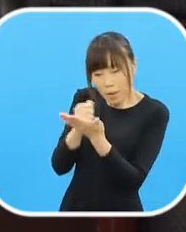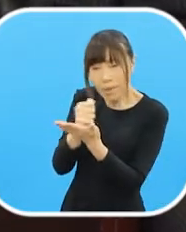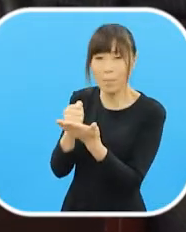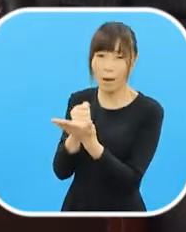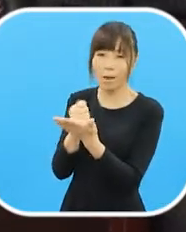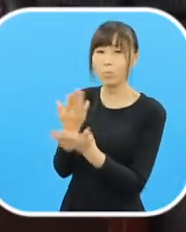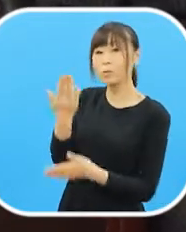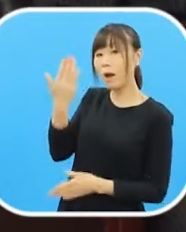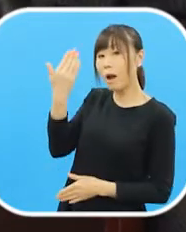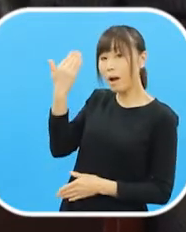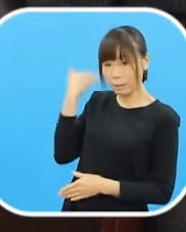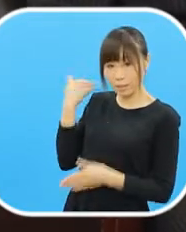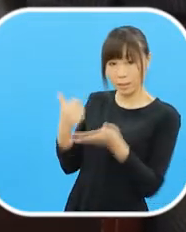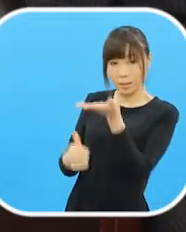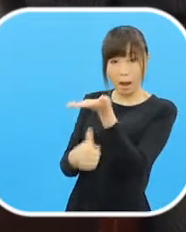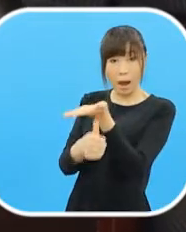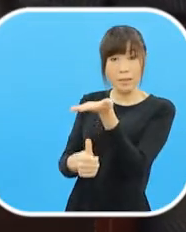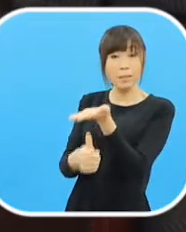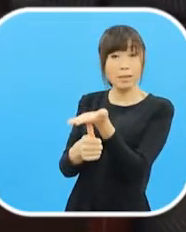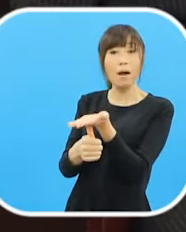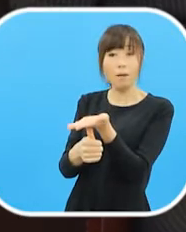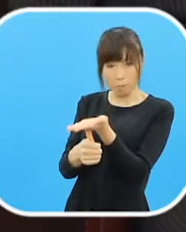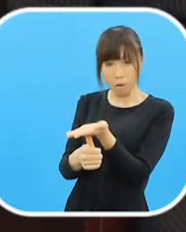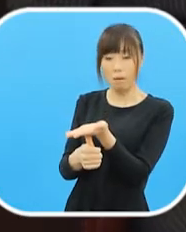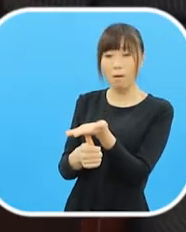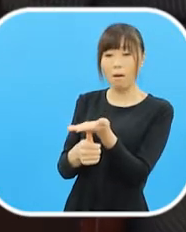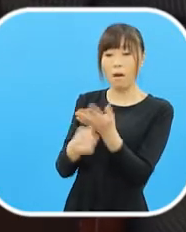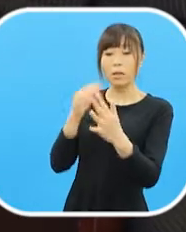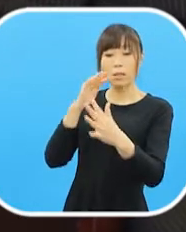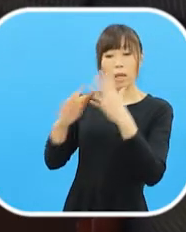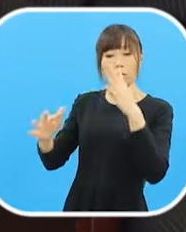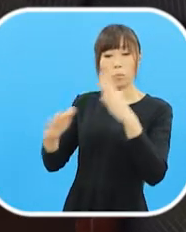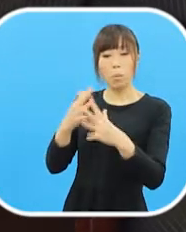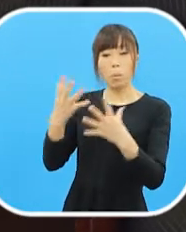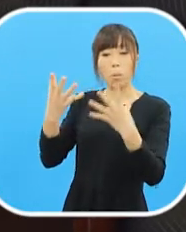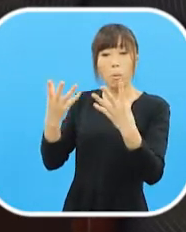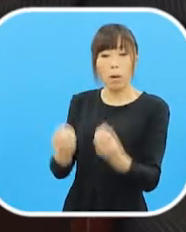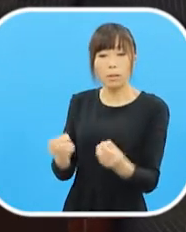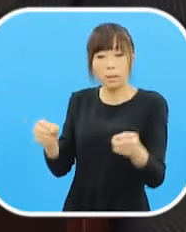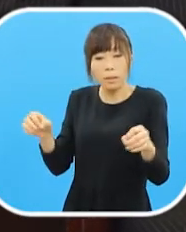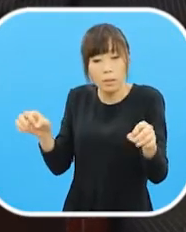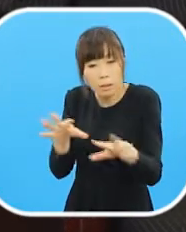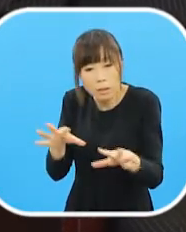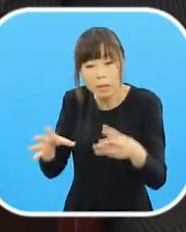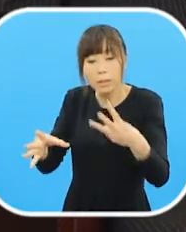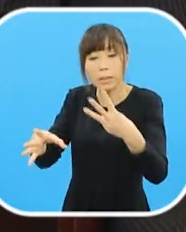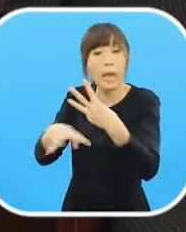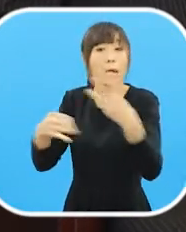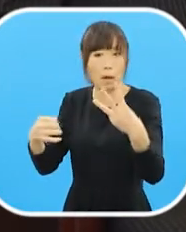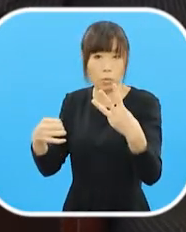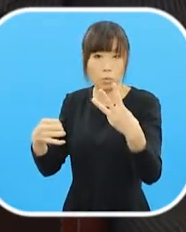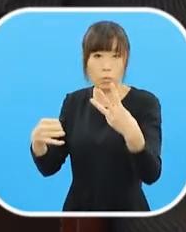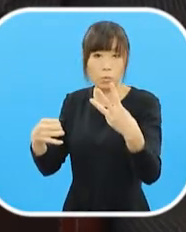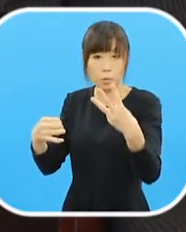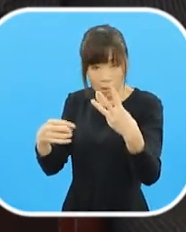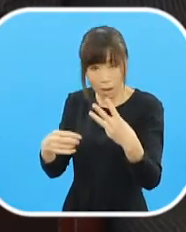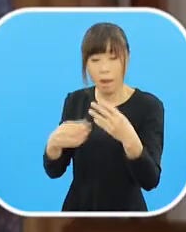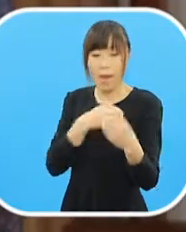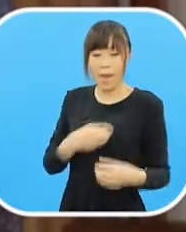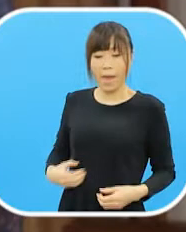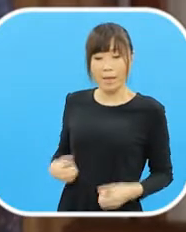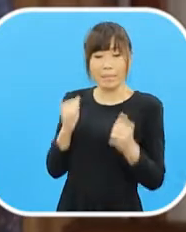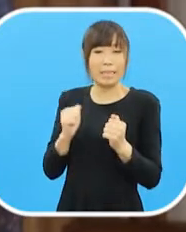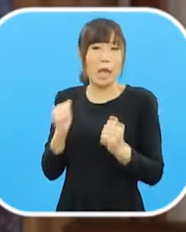昔、秋田には、わずか戦後3ヶ月で駅伝を始めたっていうことがあ